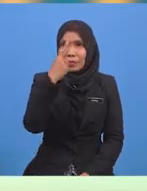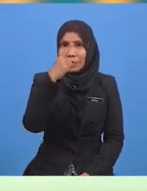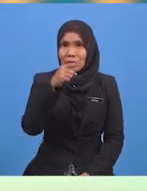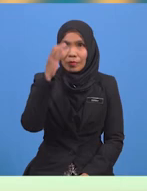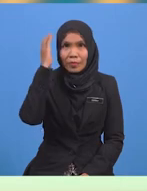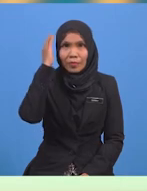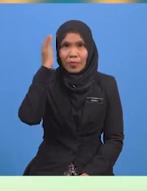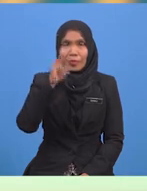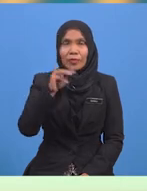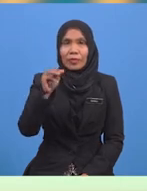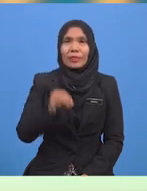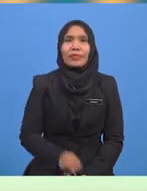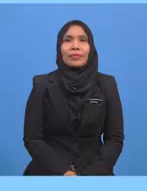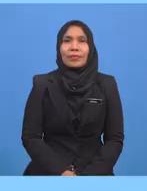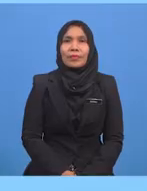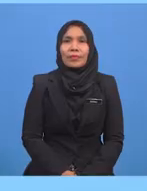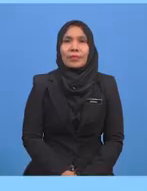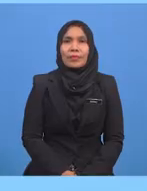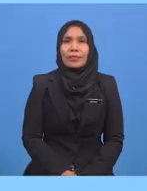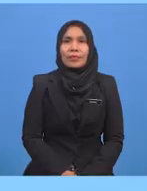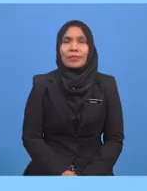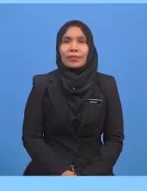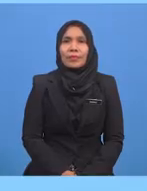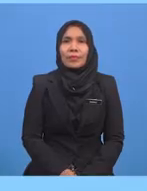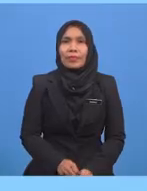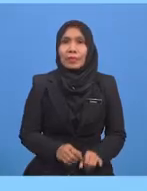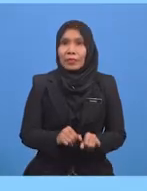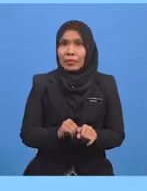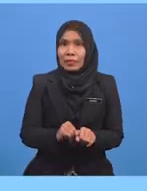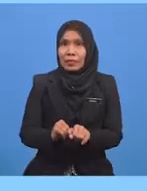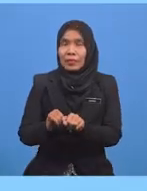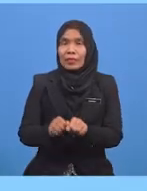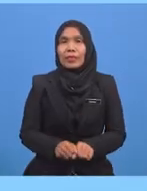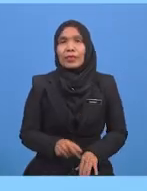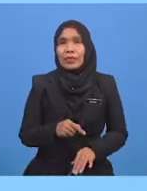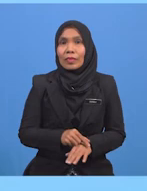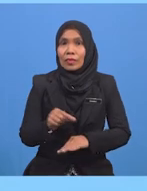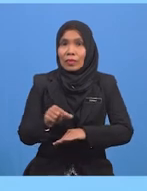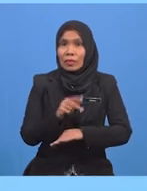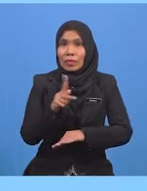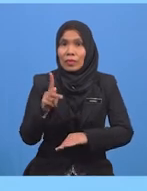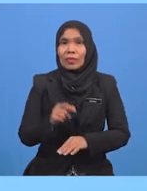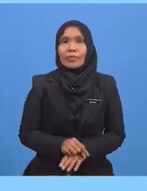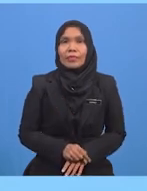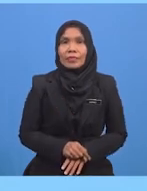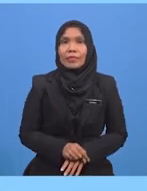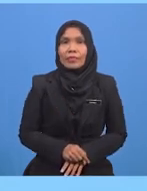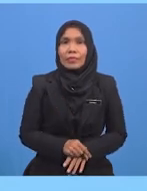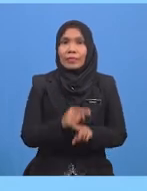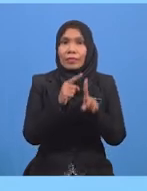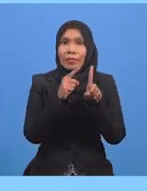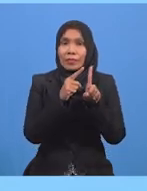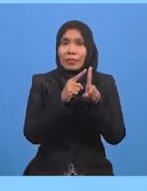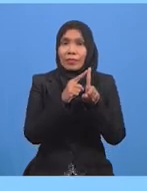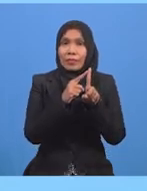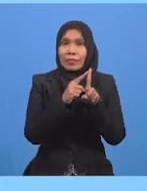pengetahuan murid-murid, petua kosinus sesuai digunakan apabila 1. Dua sisi